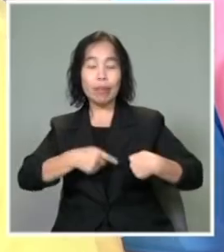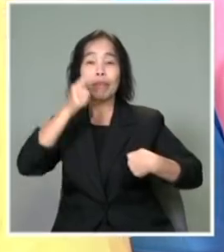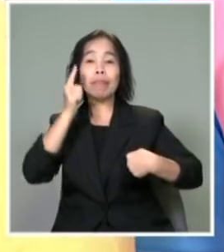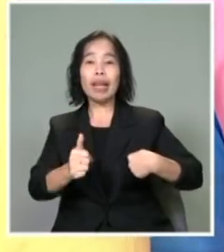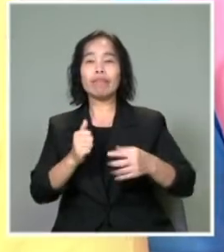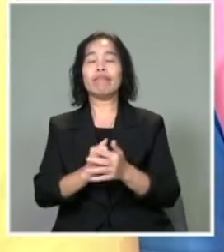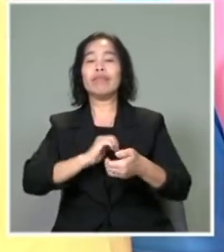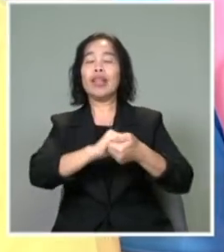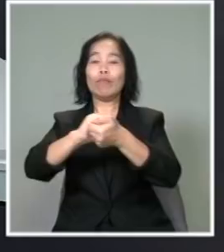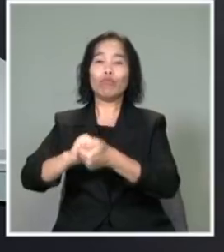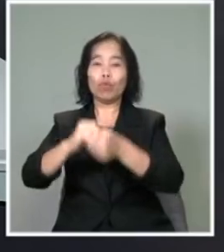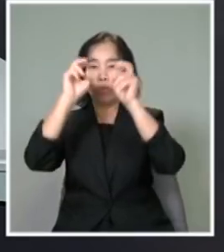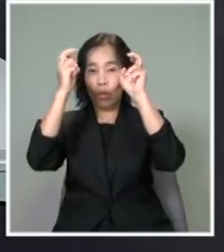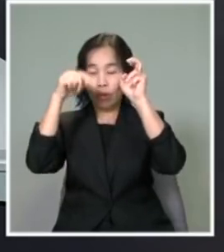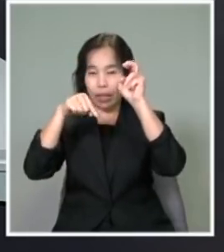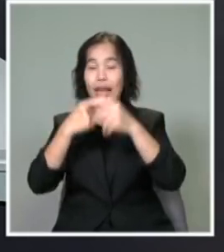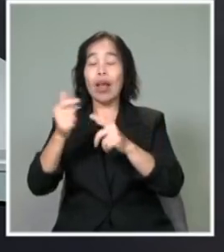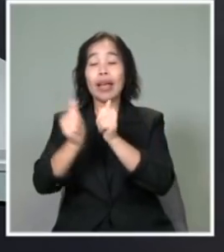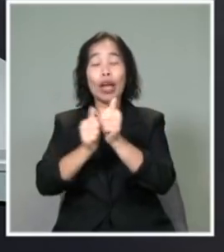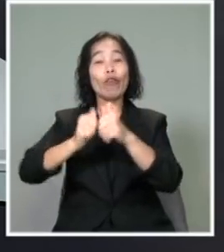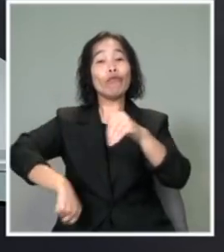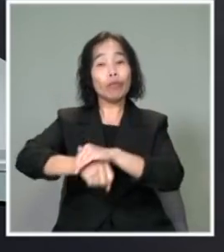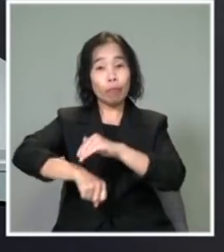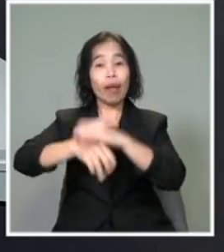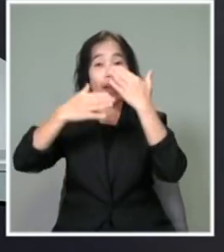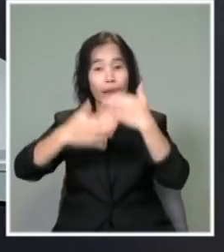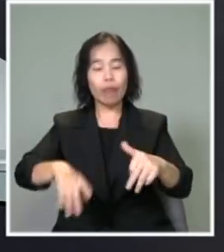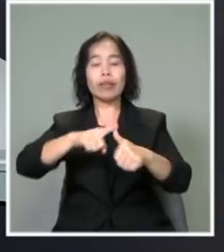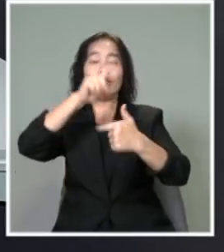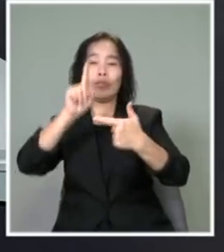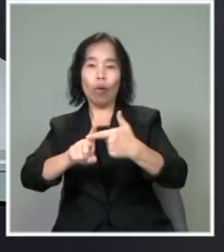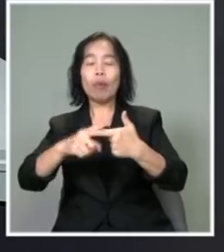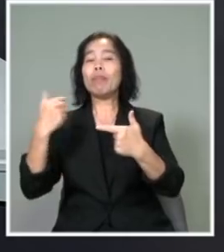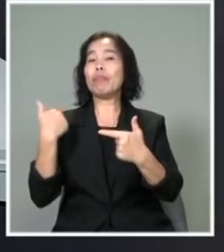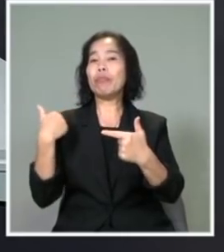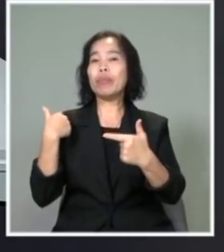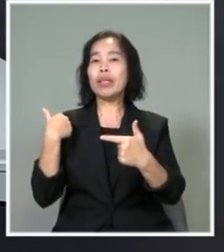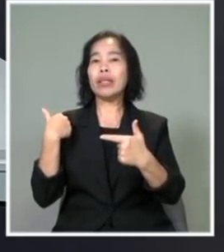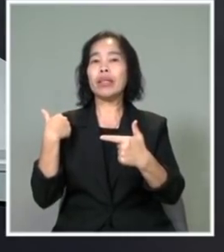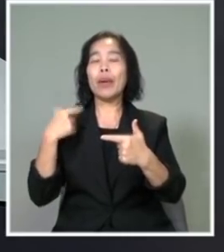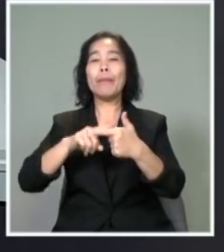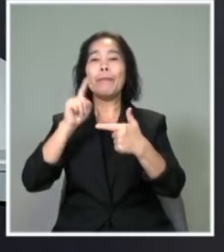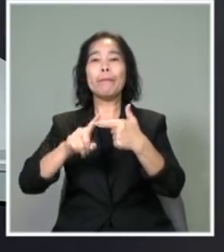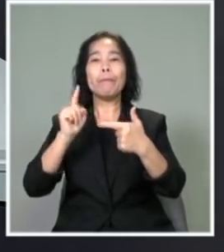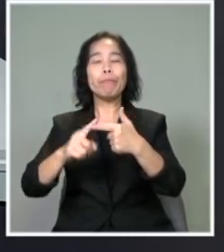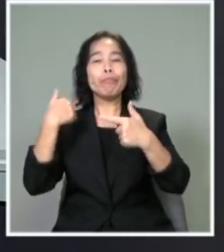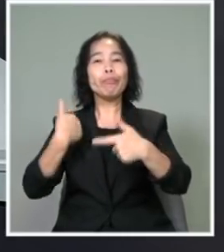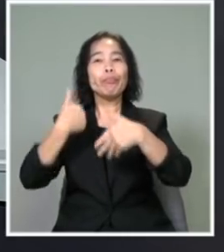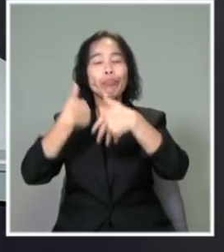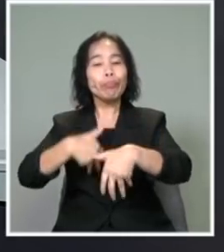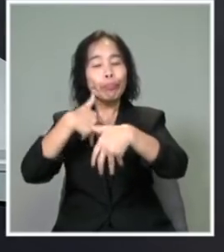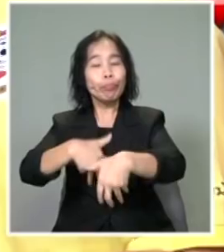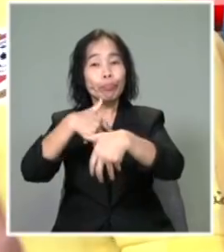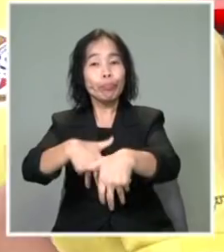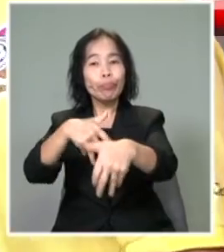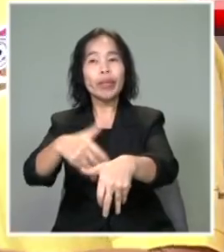านเลยนะครับเพราะฉะนั้นเนี่ยนอกจากการแข่งขันฟุตบอลแล้วนะครับเราก็จะมีเรื่องของการเชียร์และปากสอนแล้วก็ขบวนพาเหรดต่างๆที่จ